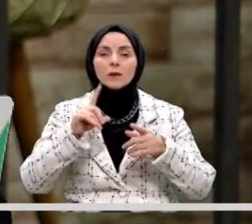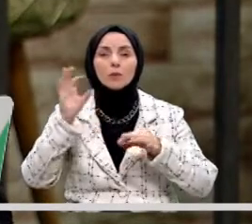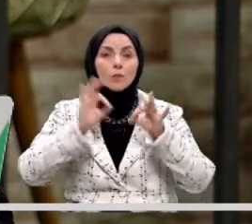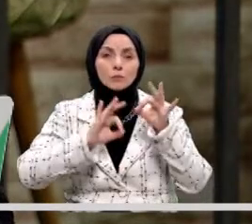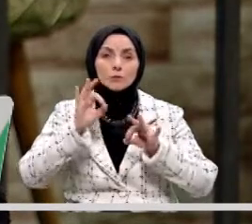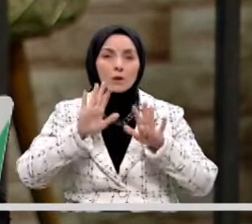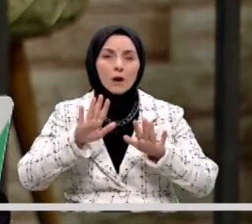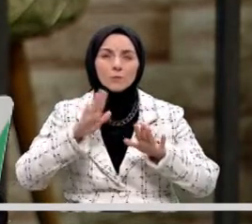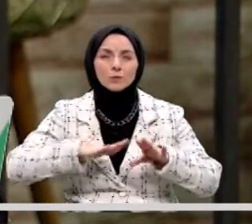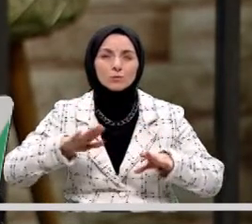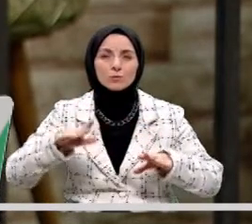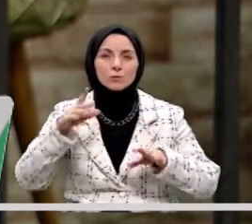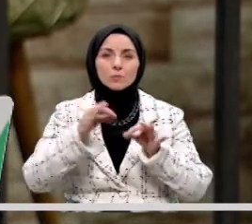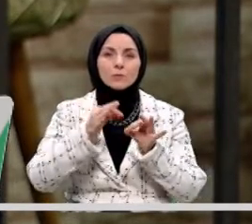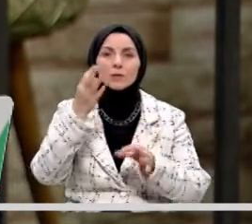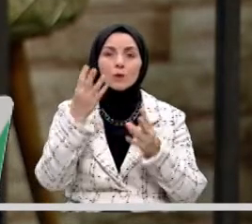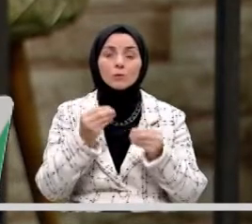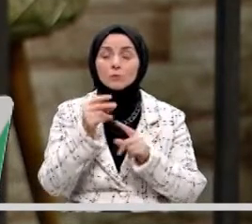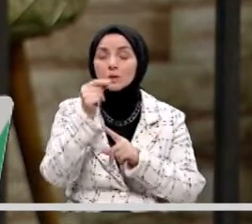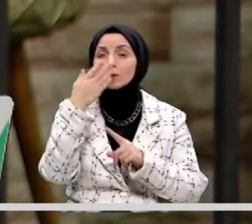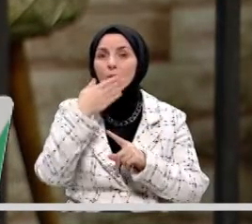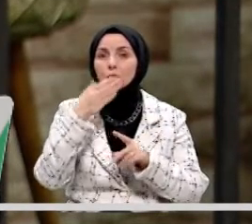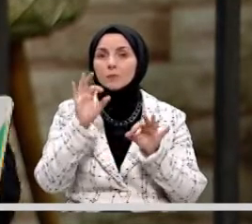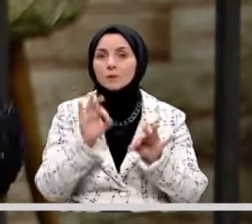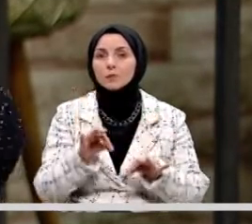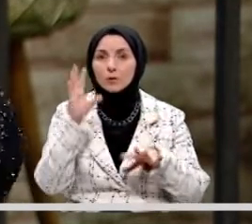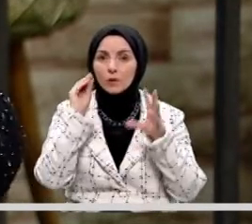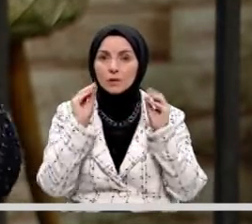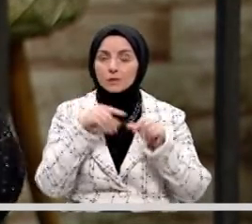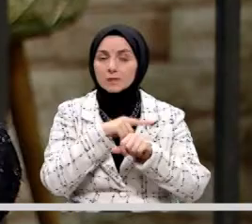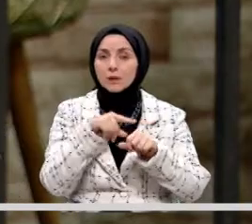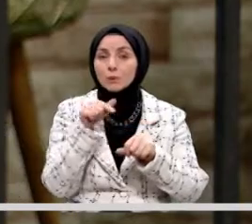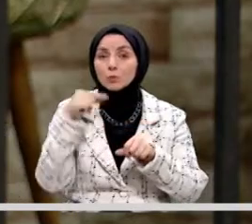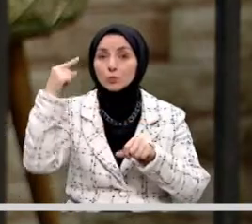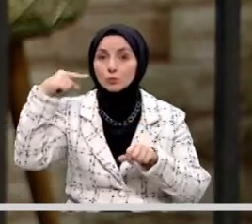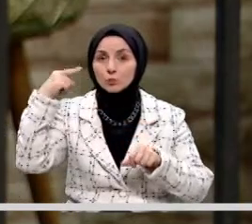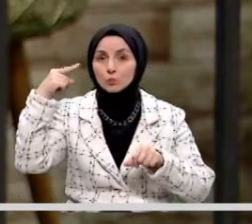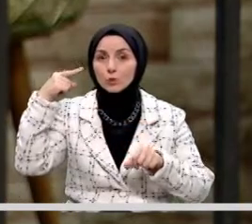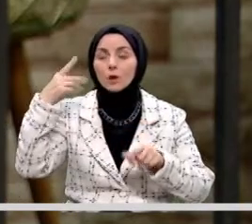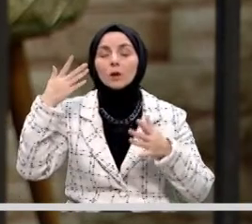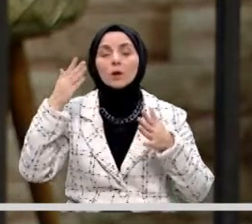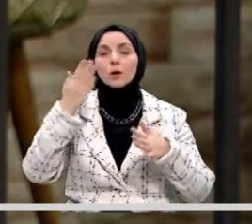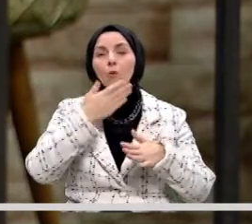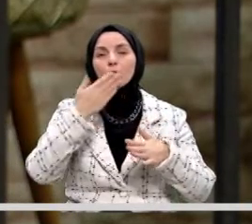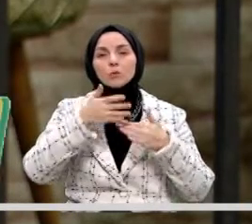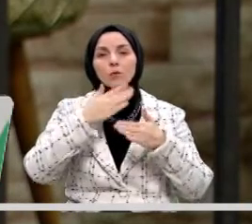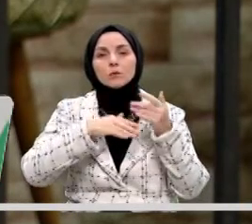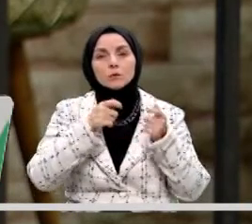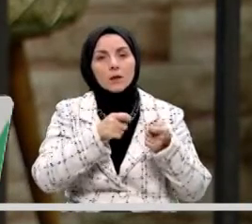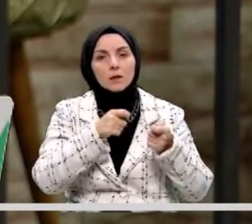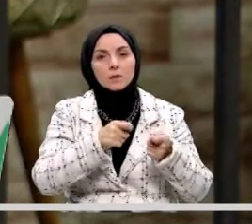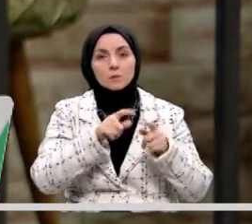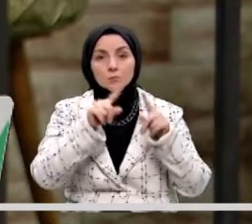ama çocuk birey olduğunu ilkokula başladığını öğrendiği de siz şöyle düşünün okulun dışında yani okul öncesi eğitim kurumun dışına